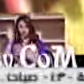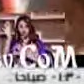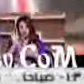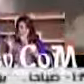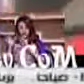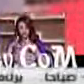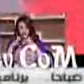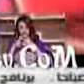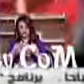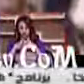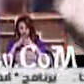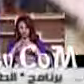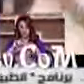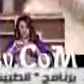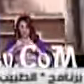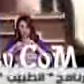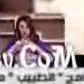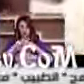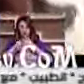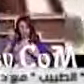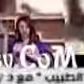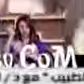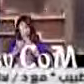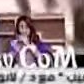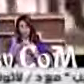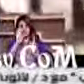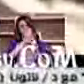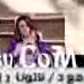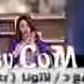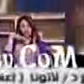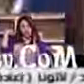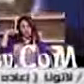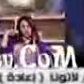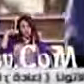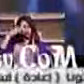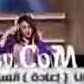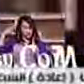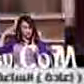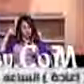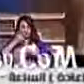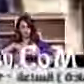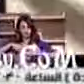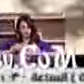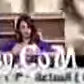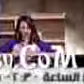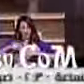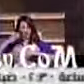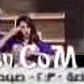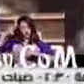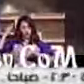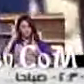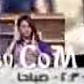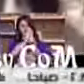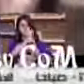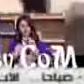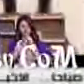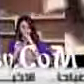السويس في بورج سعيد جايين بكره دعما للمستشار قاضي المحكمه المستشار خالد محجوب